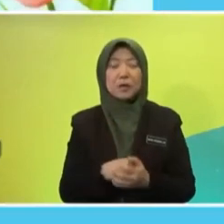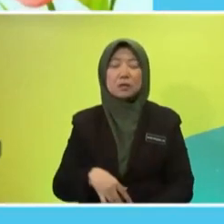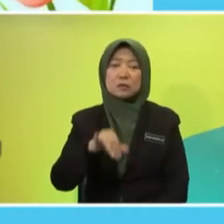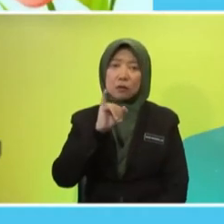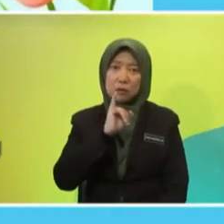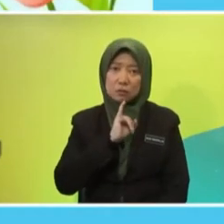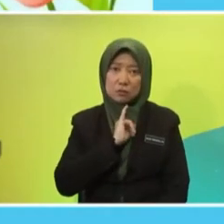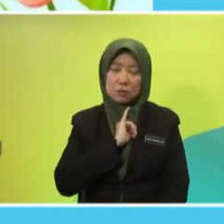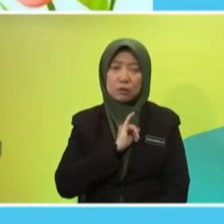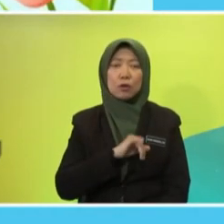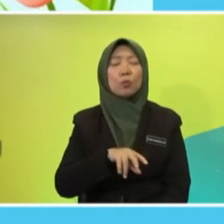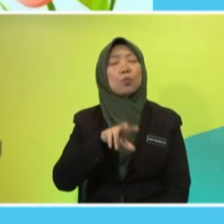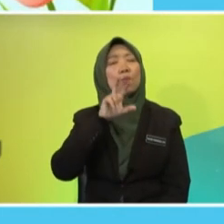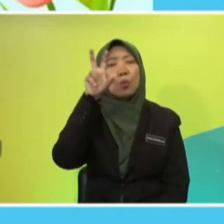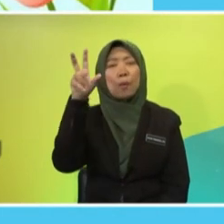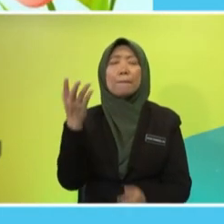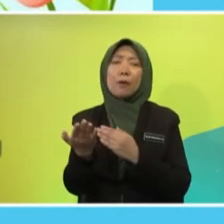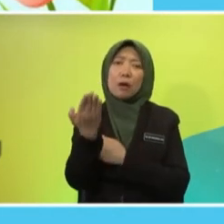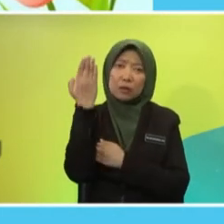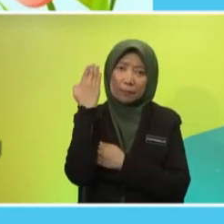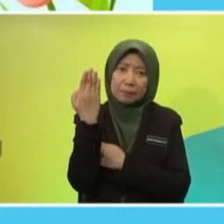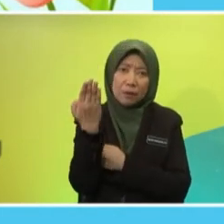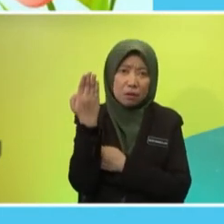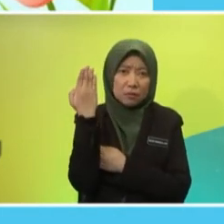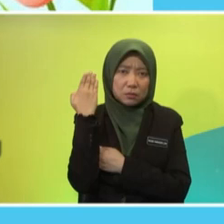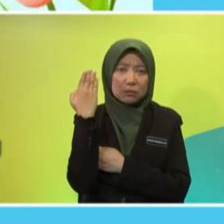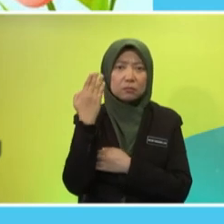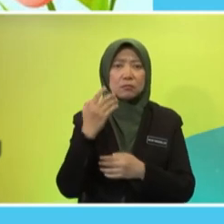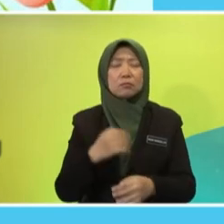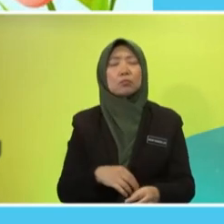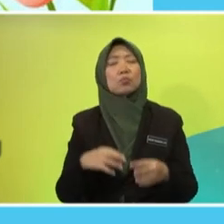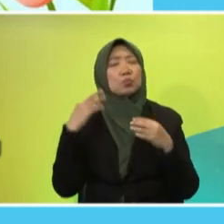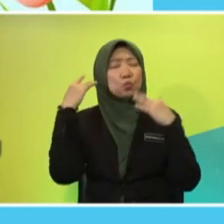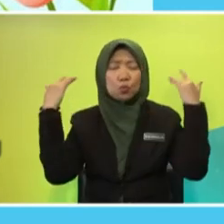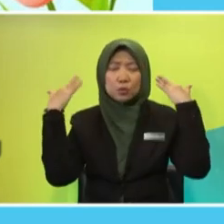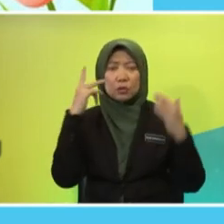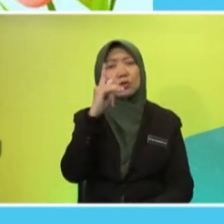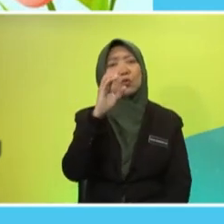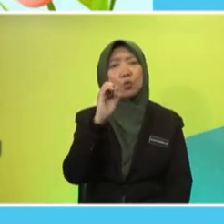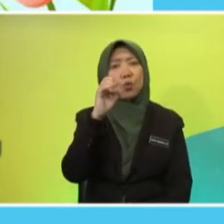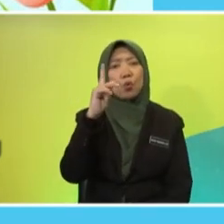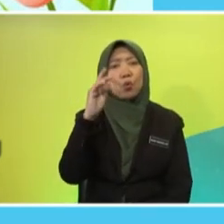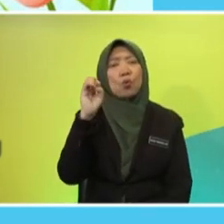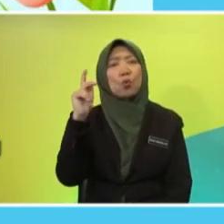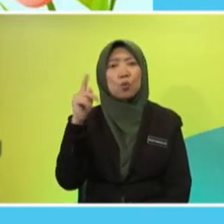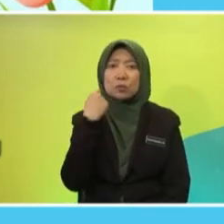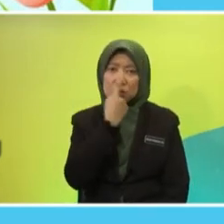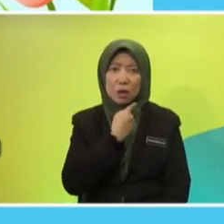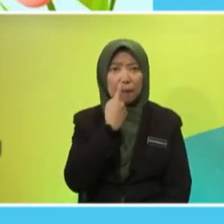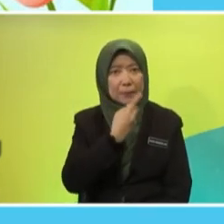Saya berkokok waktu pagi. Bunyi saya kok kok kok. Siapakah